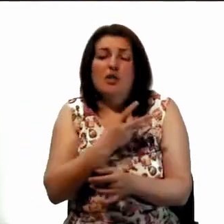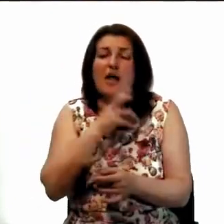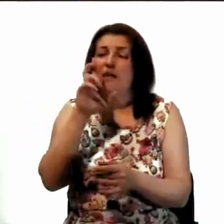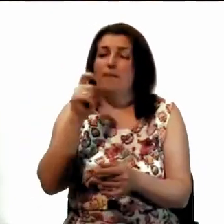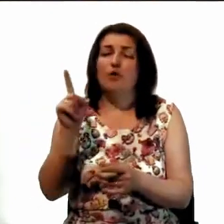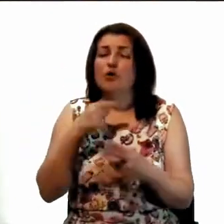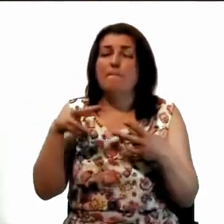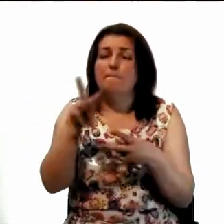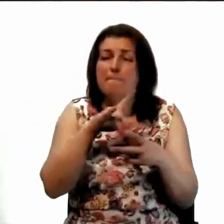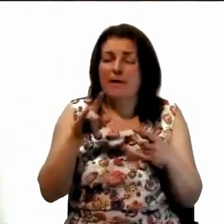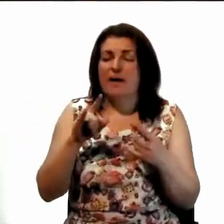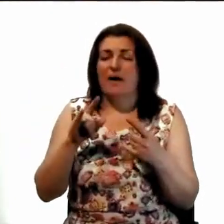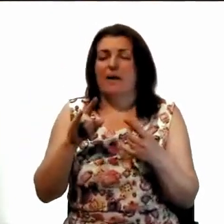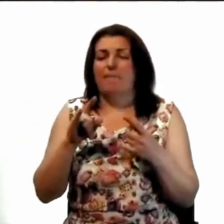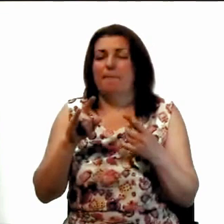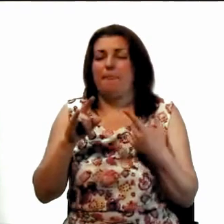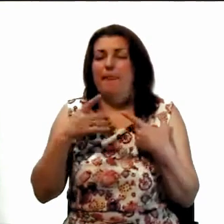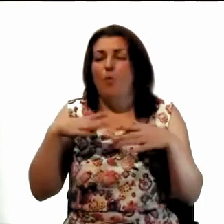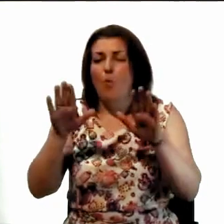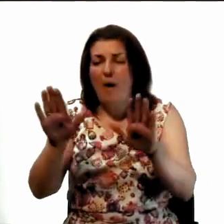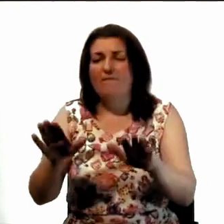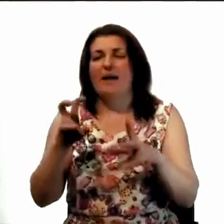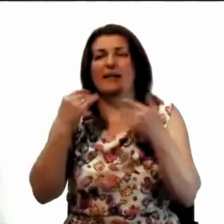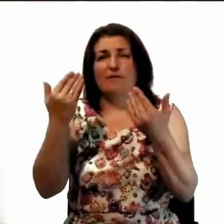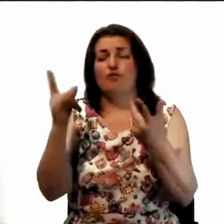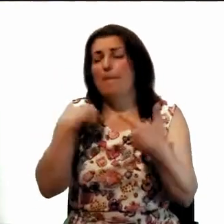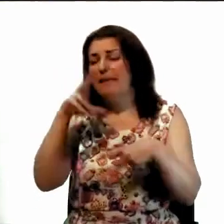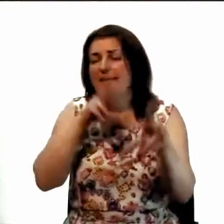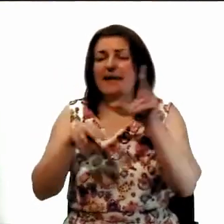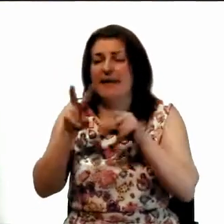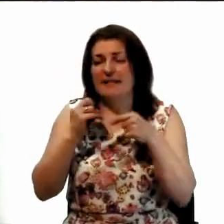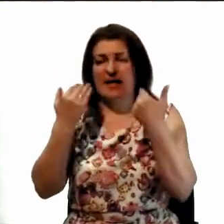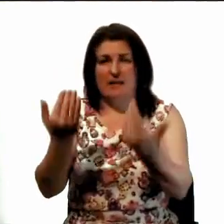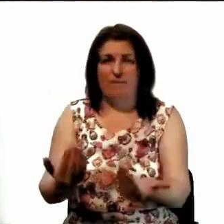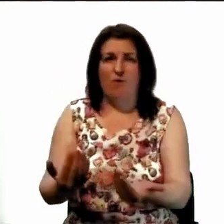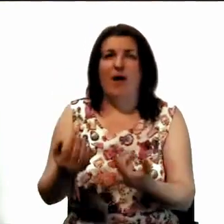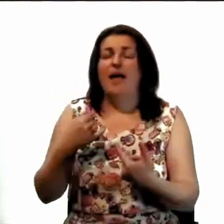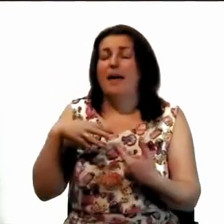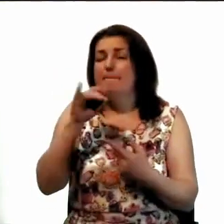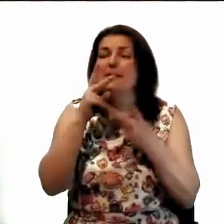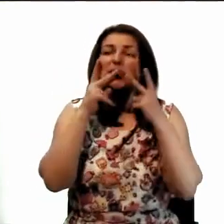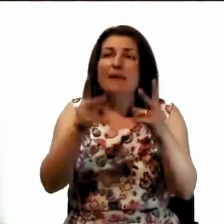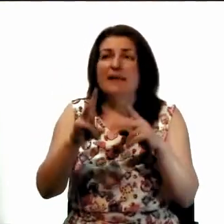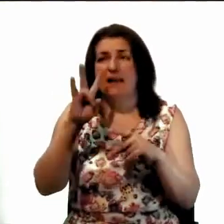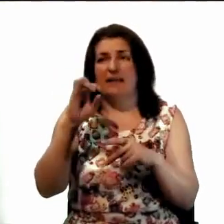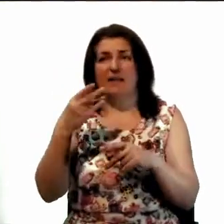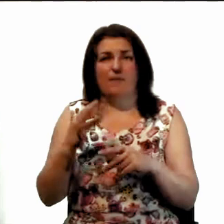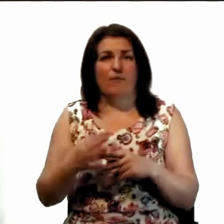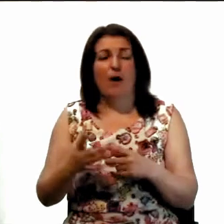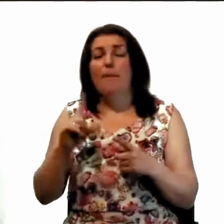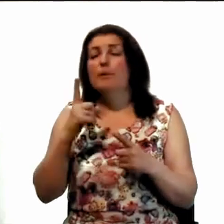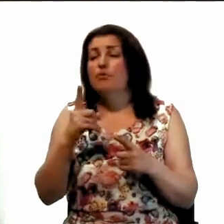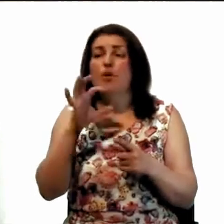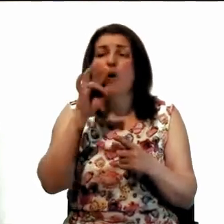мы уповали на Него, чтобы мы надеялись на Него, и мы смотрели на Него. Потому